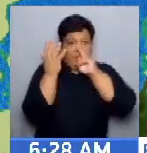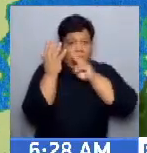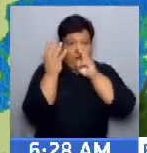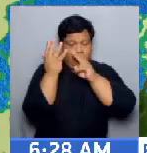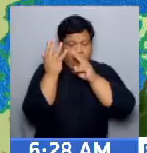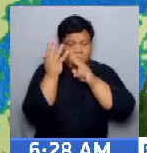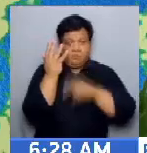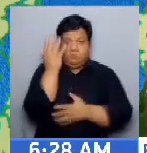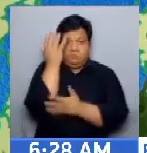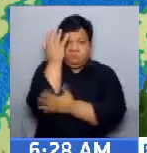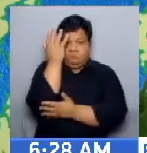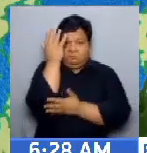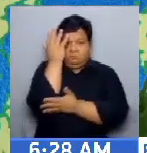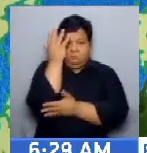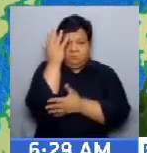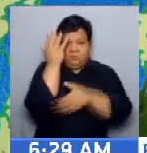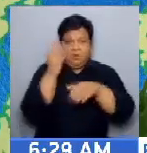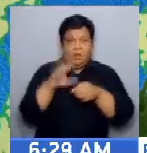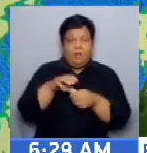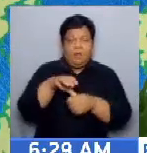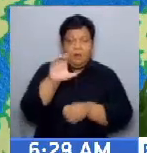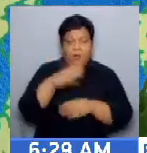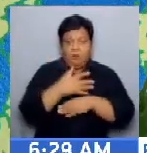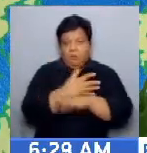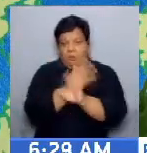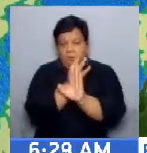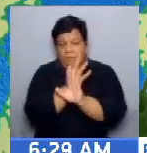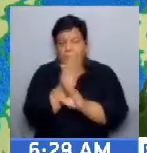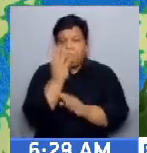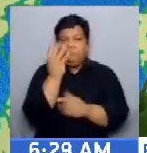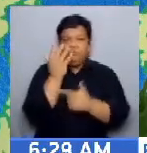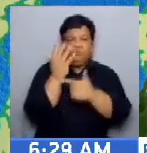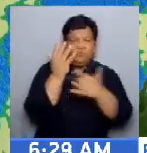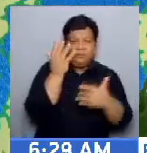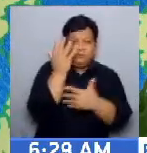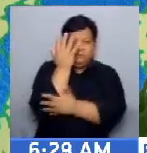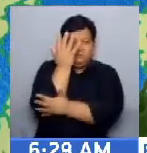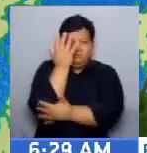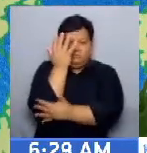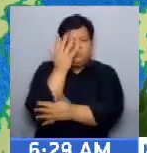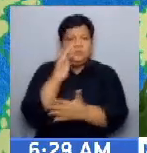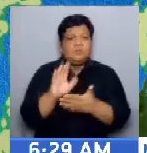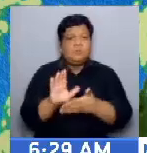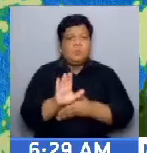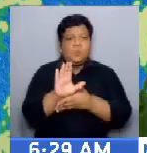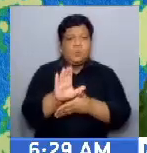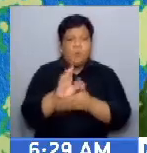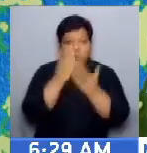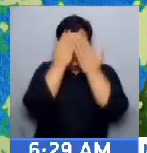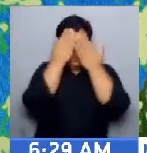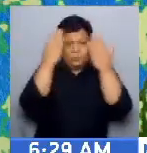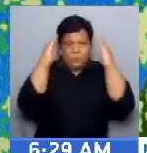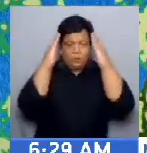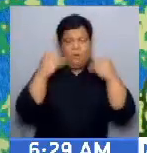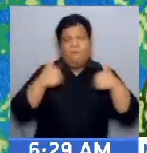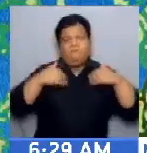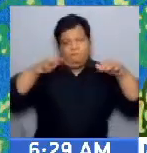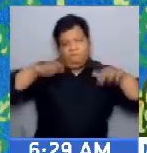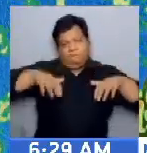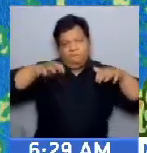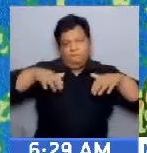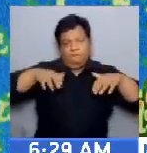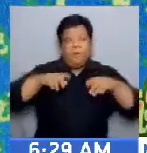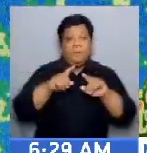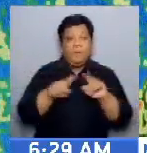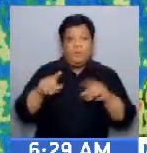Davao Region, Sokcergen, maging dyan sa Misamboanga at Sulu Archipelago, may ulan sa umaga. Pero pagdating ng hapon, umpisa